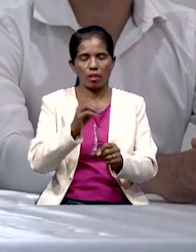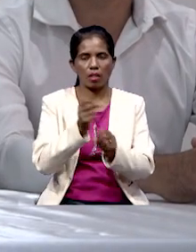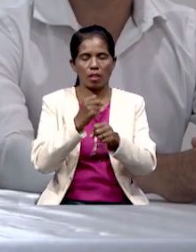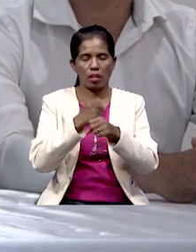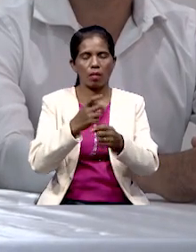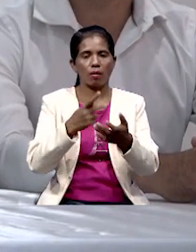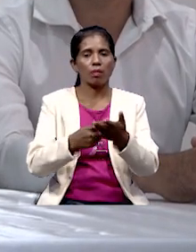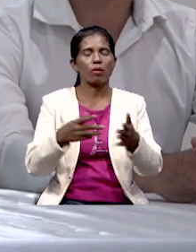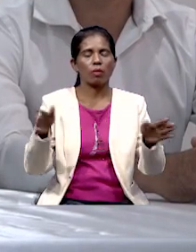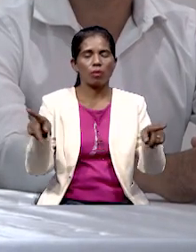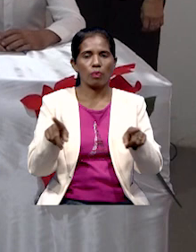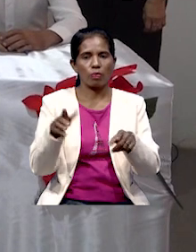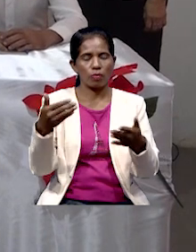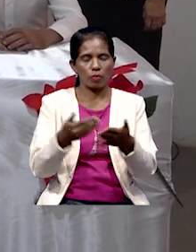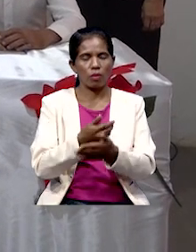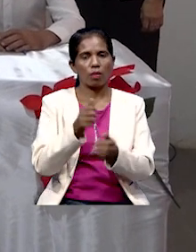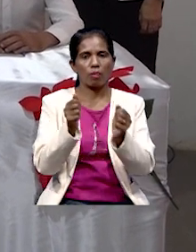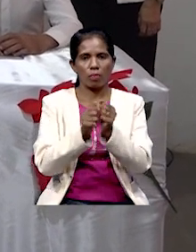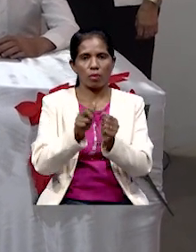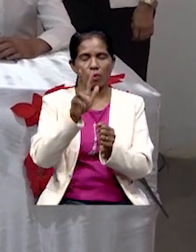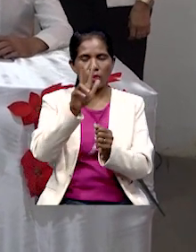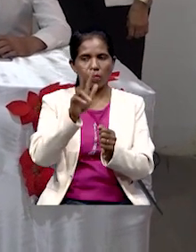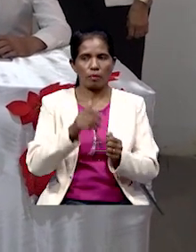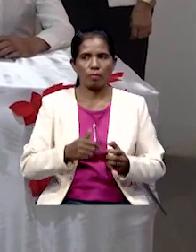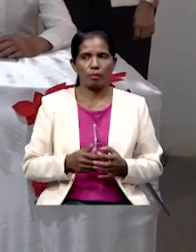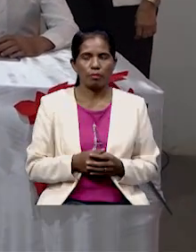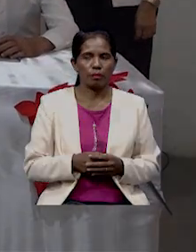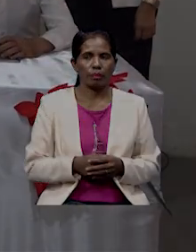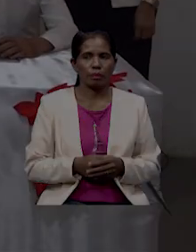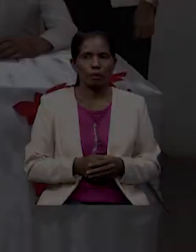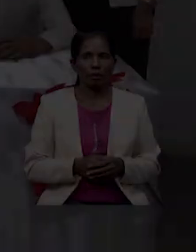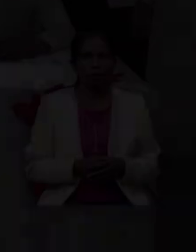produto fon hamutuk tolo. Felicitas Borges, Zaime dos Santos, GMN.